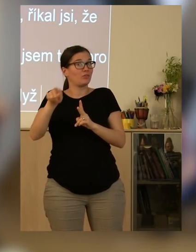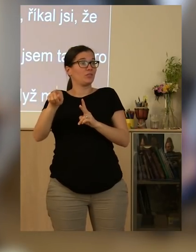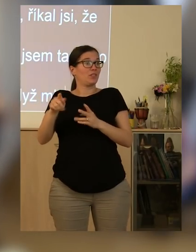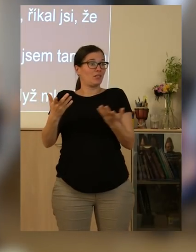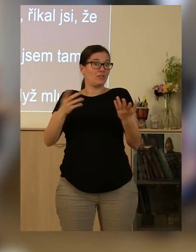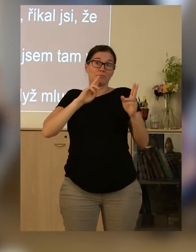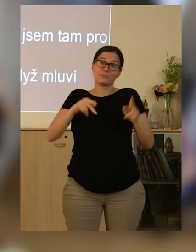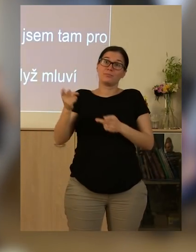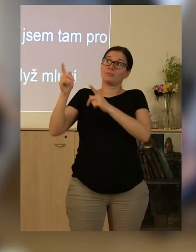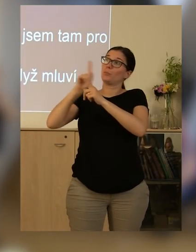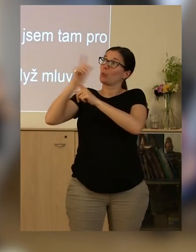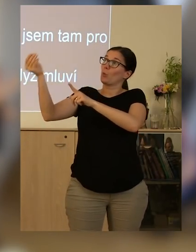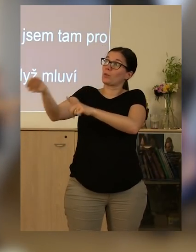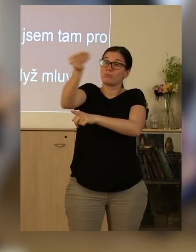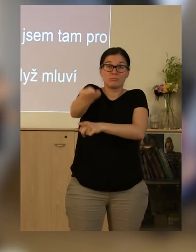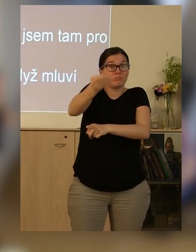jo?